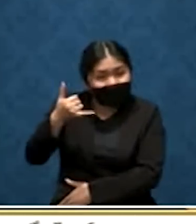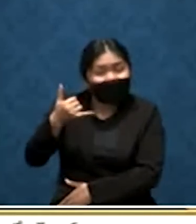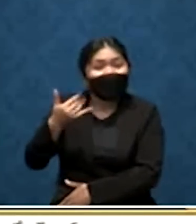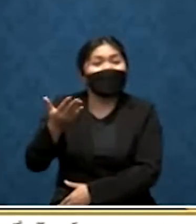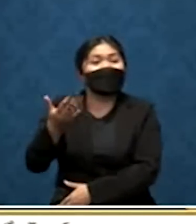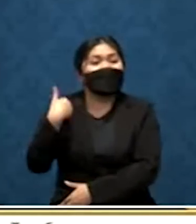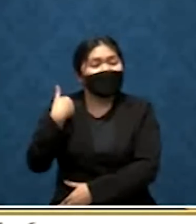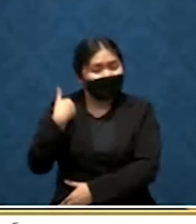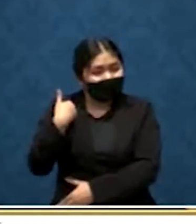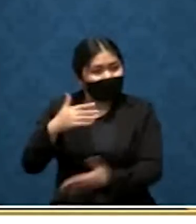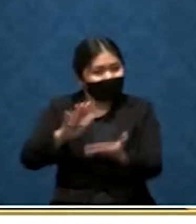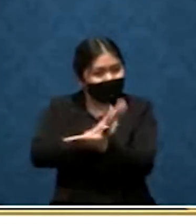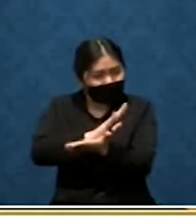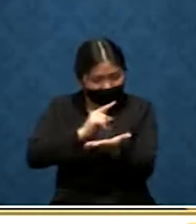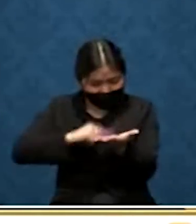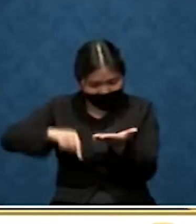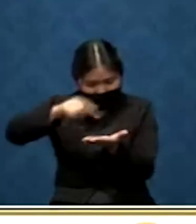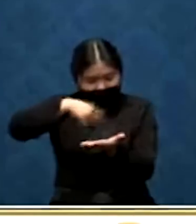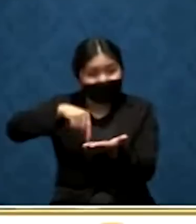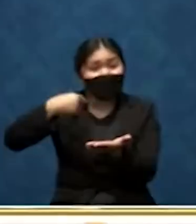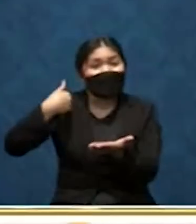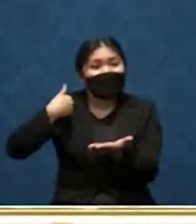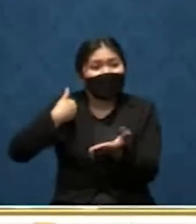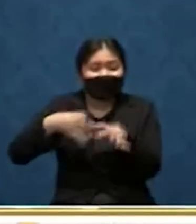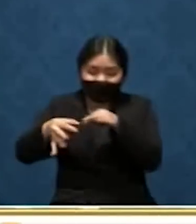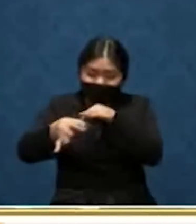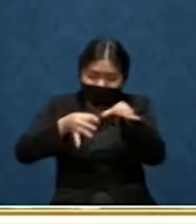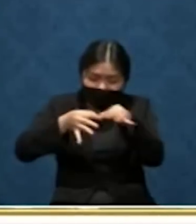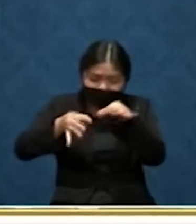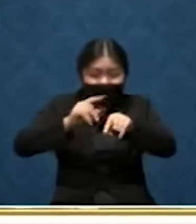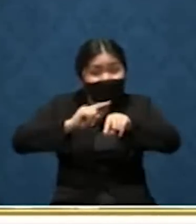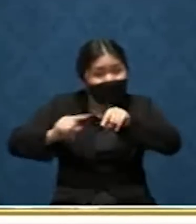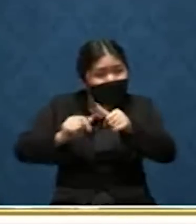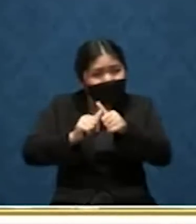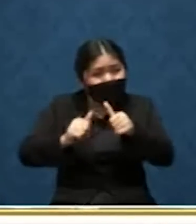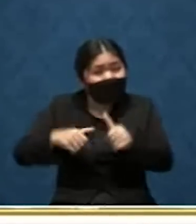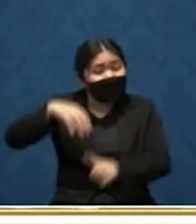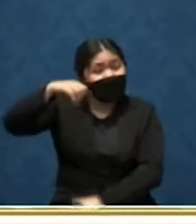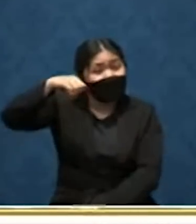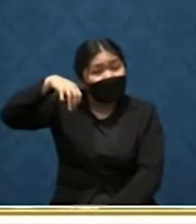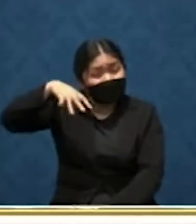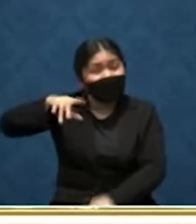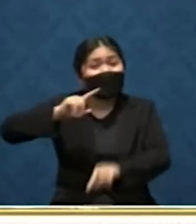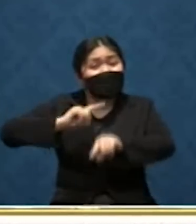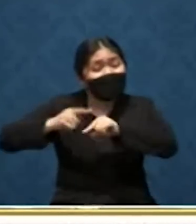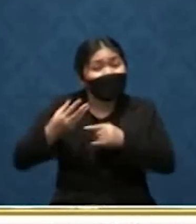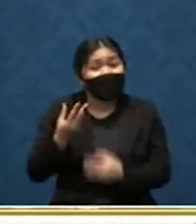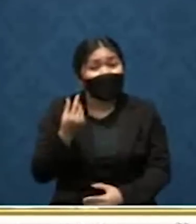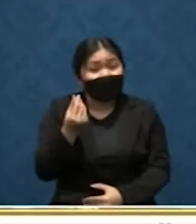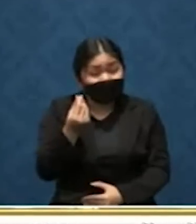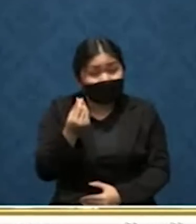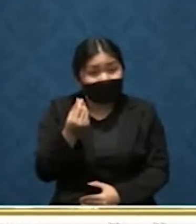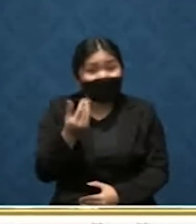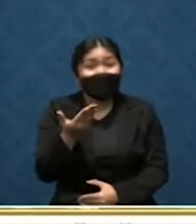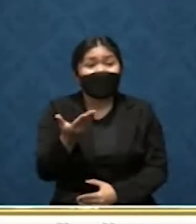ซึงในรีพอ์พวกนี้ครับ ก็แจกแจงมาอย่างดีครับว่าเป็ค่าฝายฟ้าเทาไ่ นี่ครั